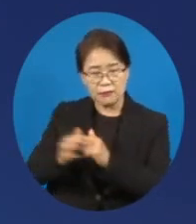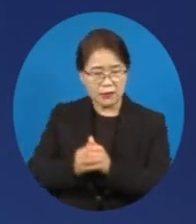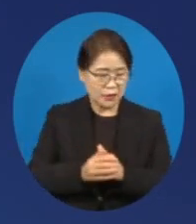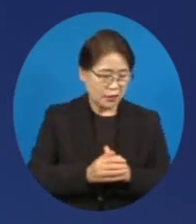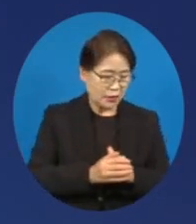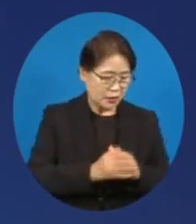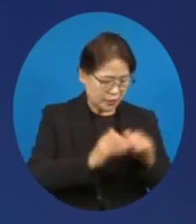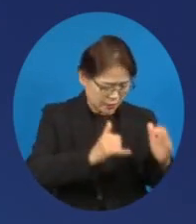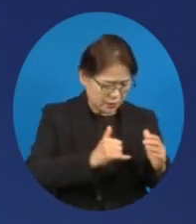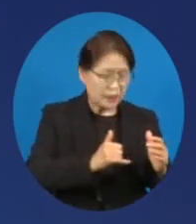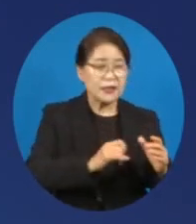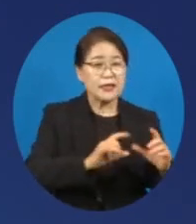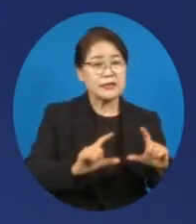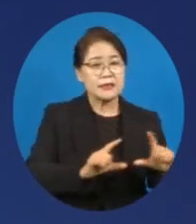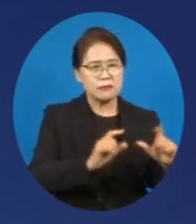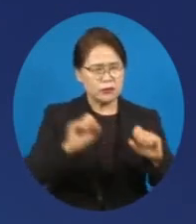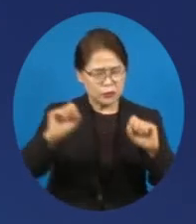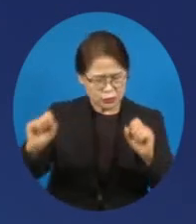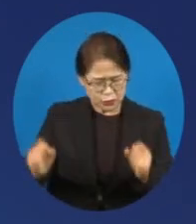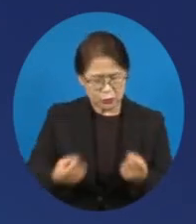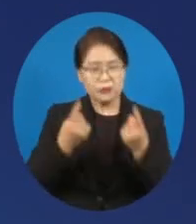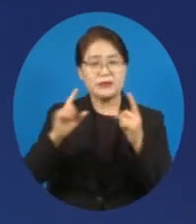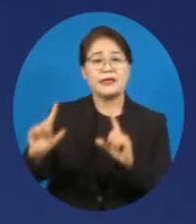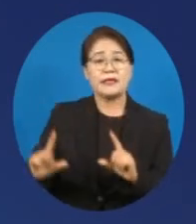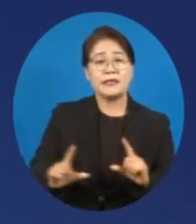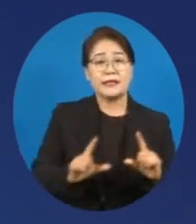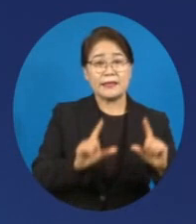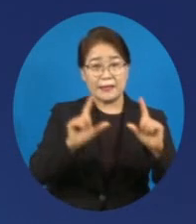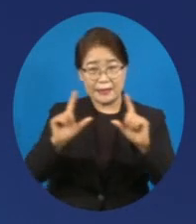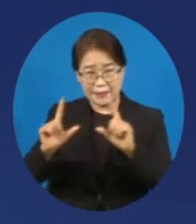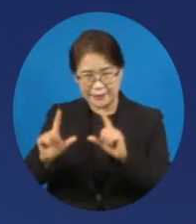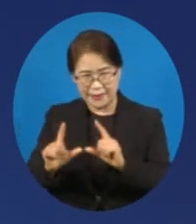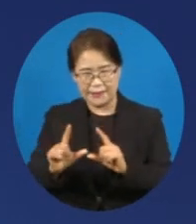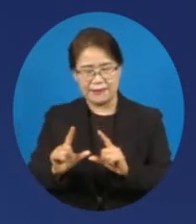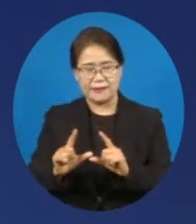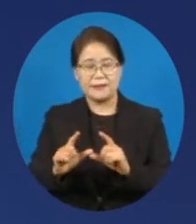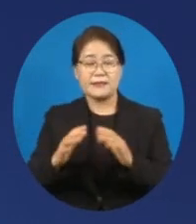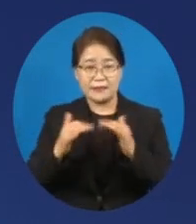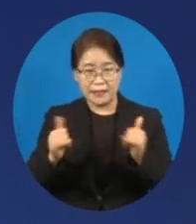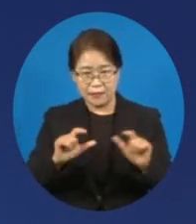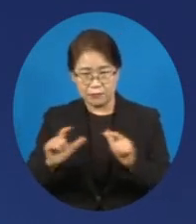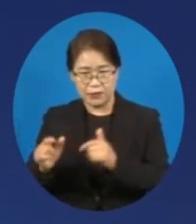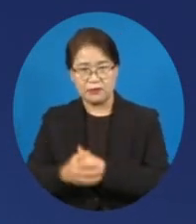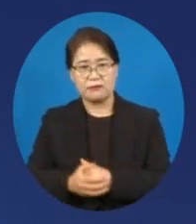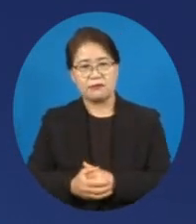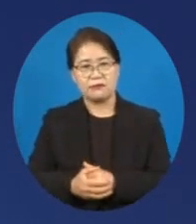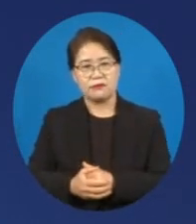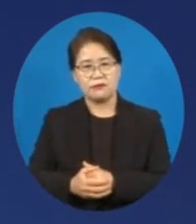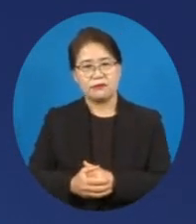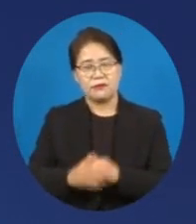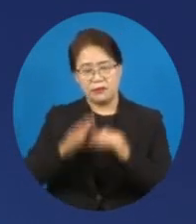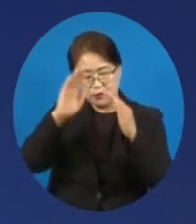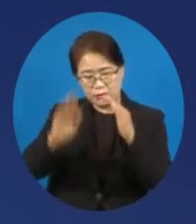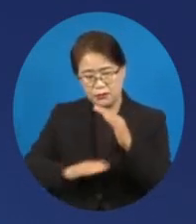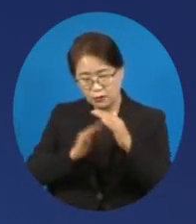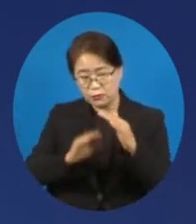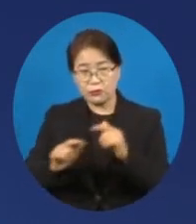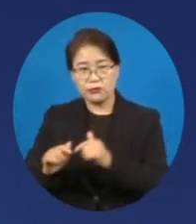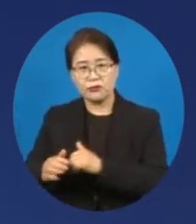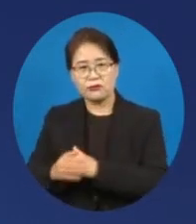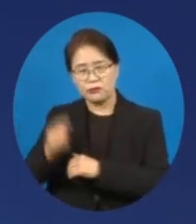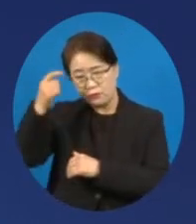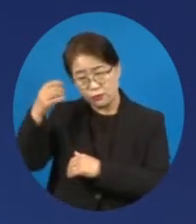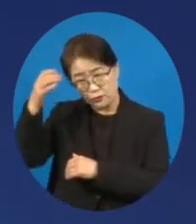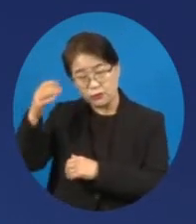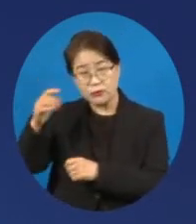물질의 세계를 함께 동시에 누리면서 살아가는 사람들이죠 그러므로 여러분 성도의 누리에게는 영적인